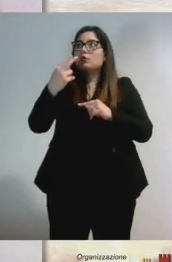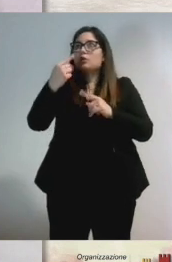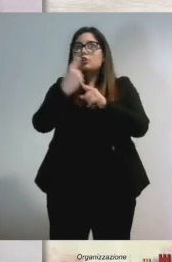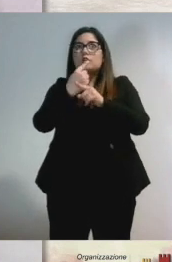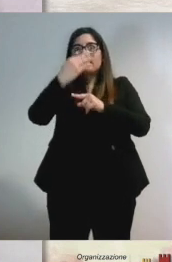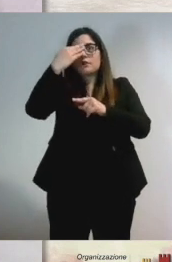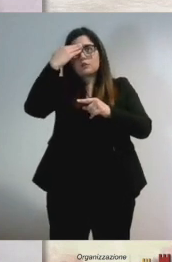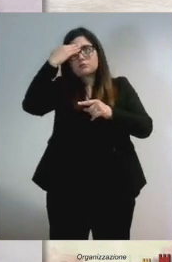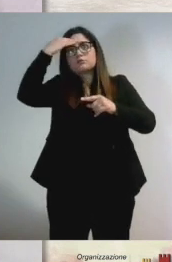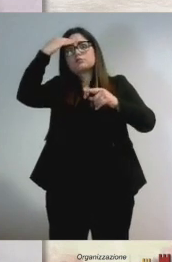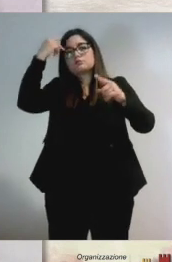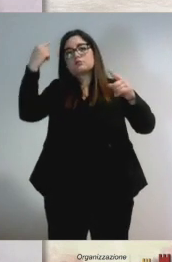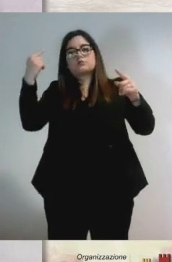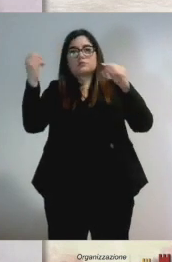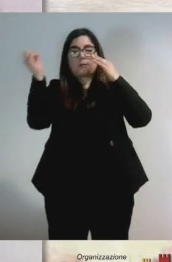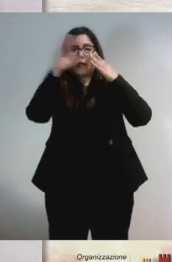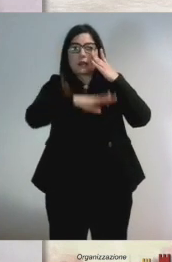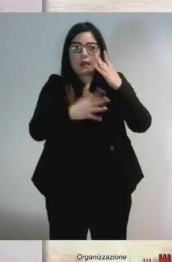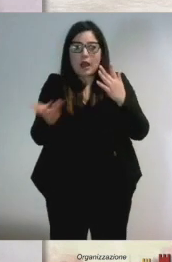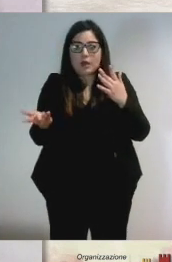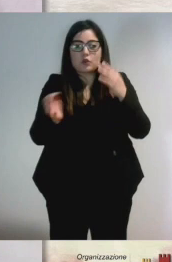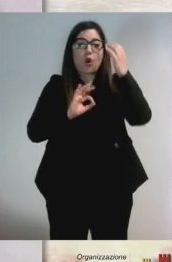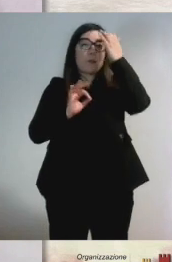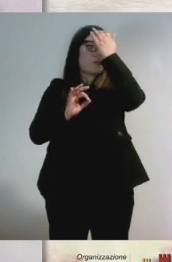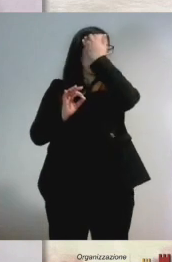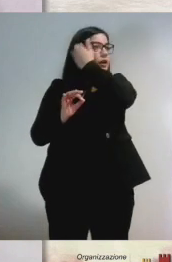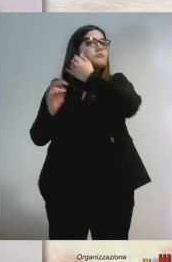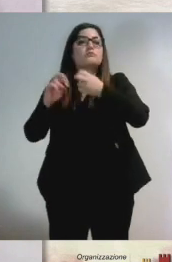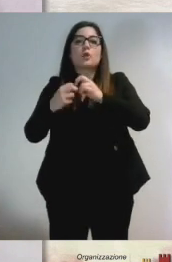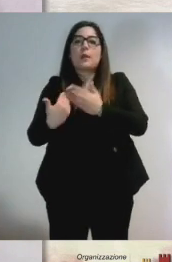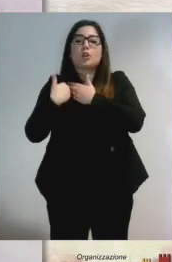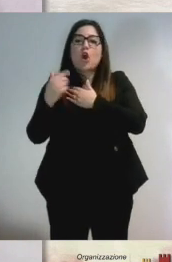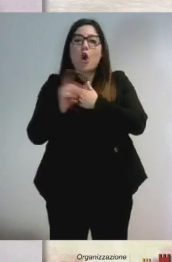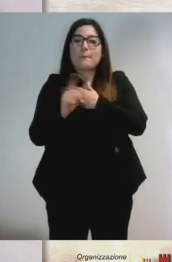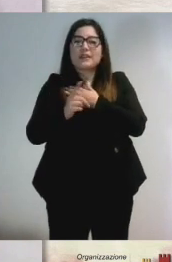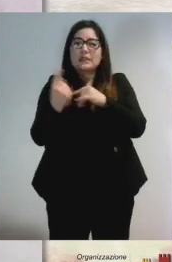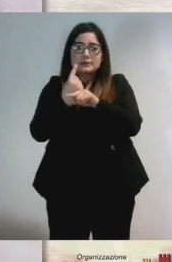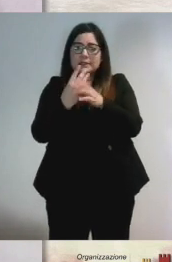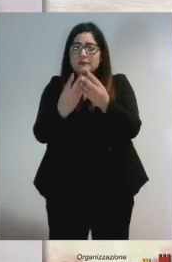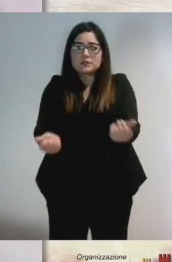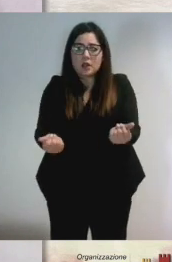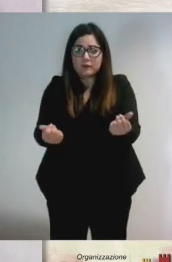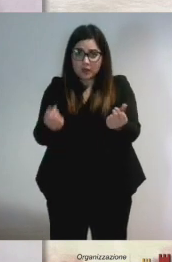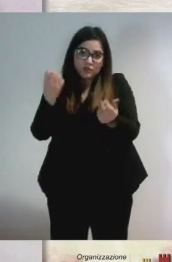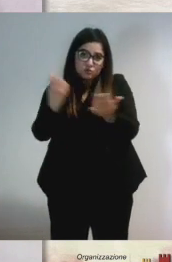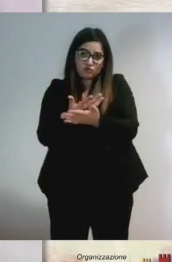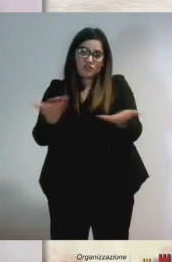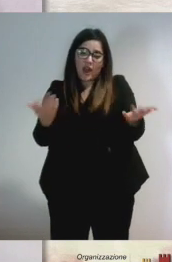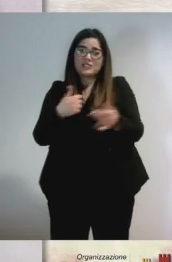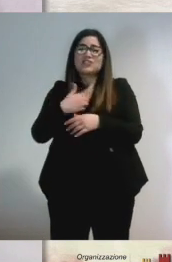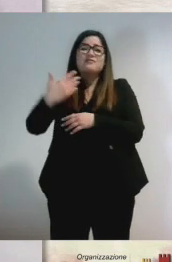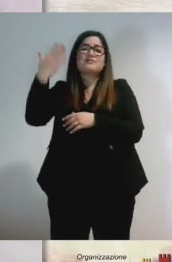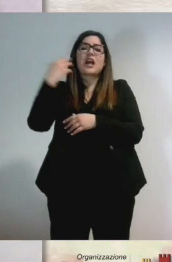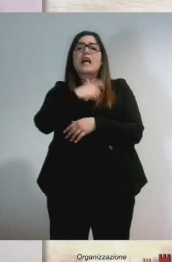li hai visti nemmeno anche problemi che non sono di tua competenza quante volte vi è capitato no quante volte io l'ho diventato sindaco da poco a un certo punto